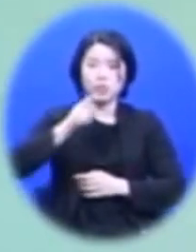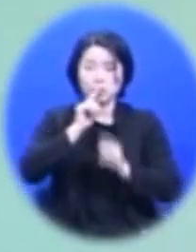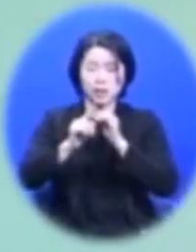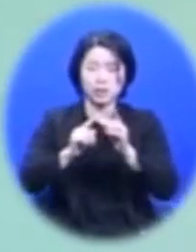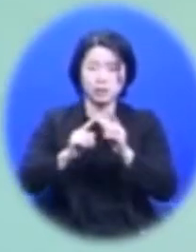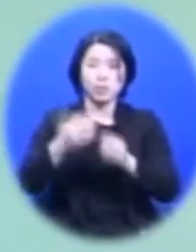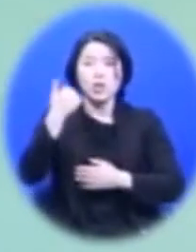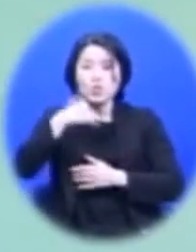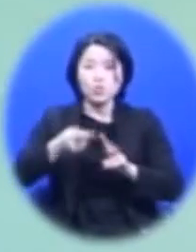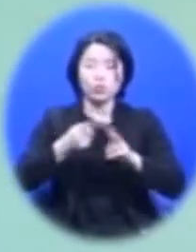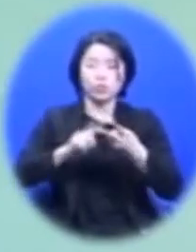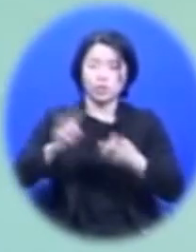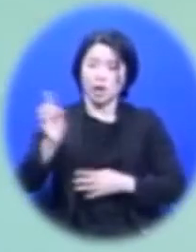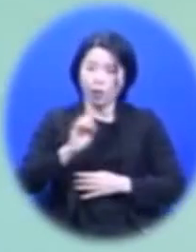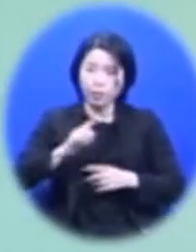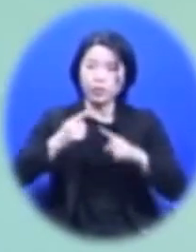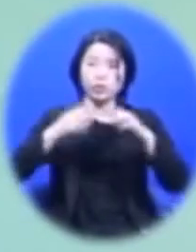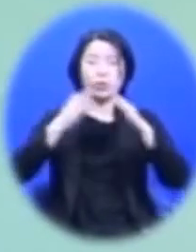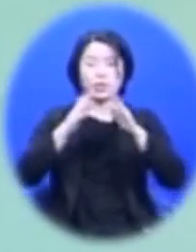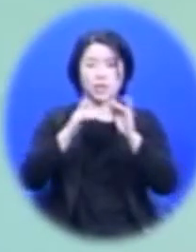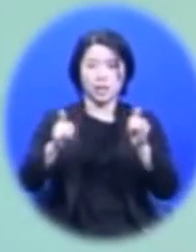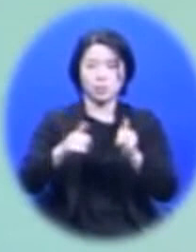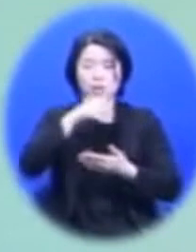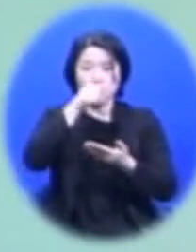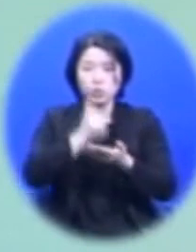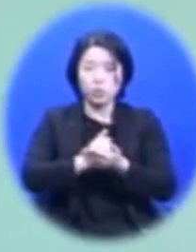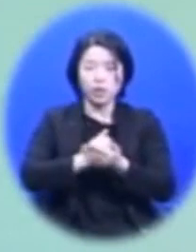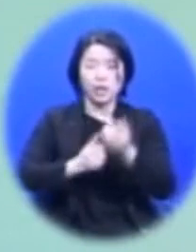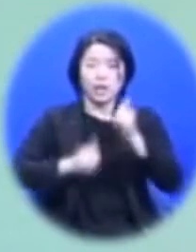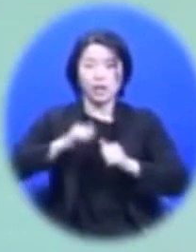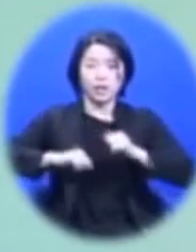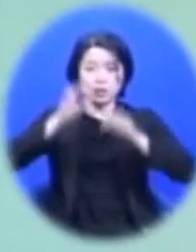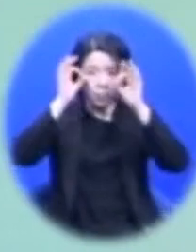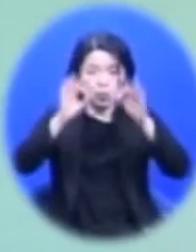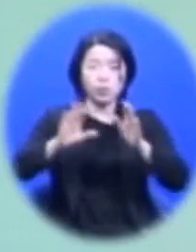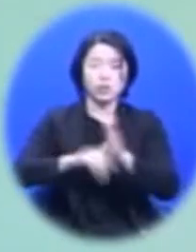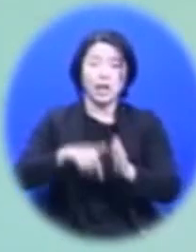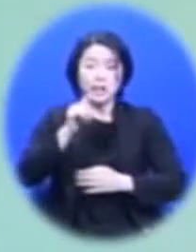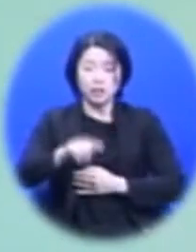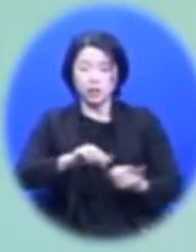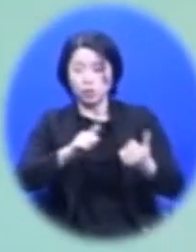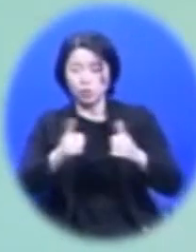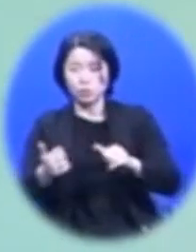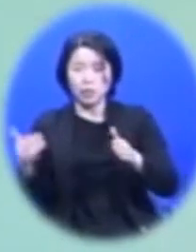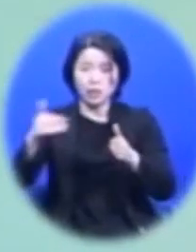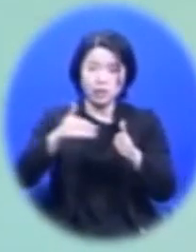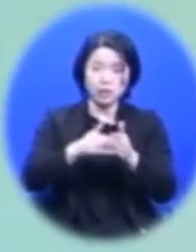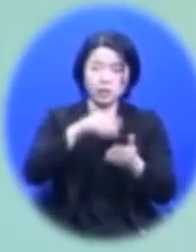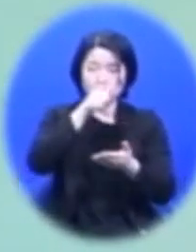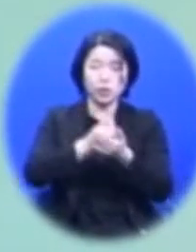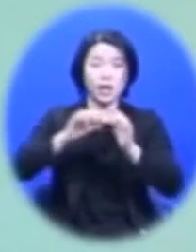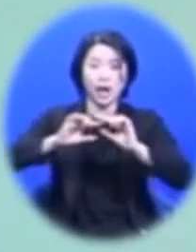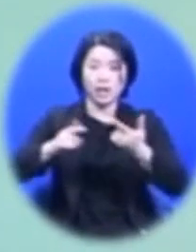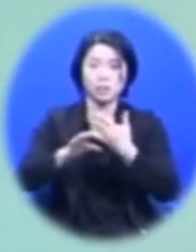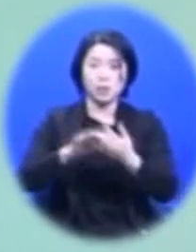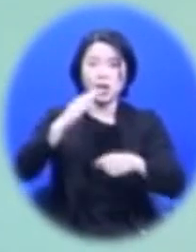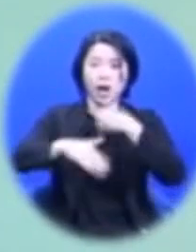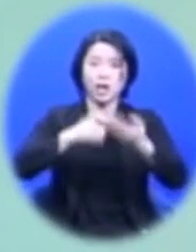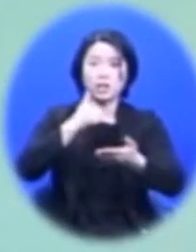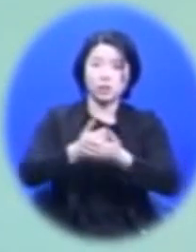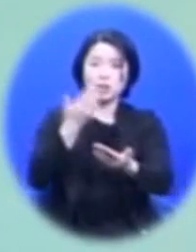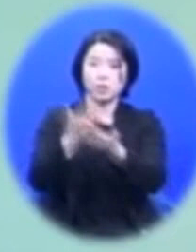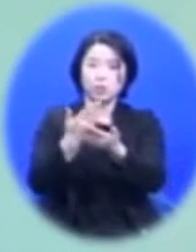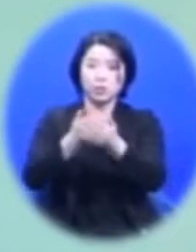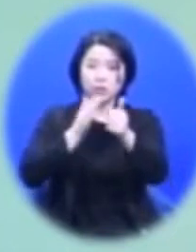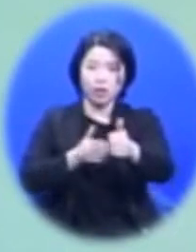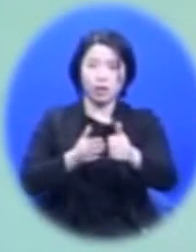16절 말씀에 누구든지 어떤 교우가 죄를 짓는 것을 볼 때 그것이 죽음에 이르게 하는 죄가 아니면 하나님께